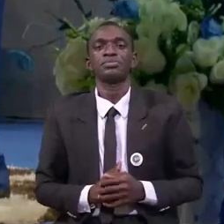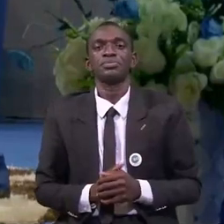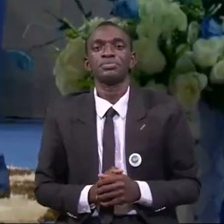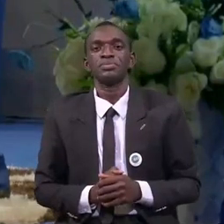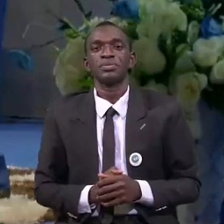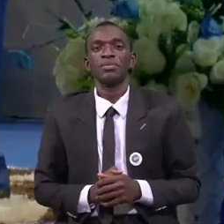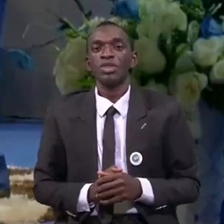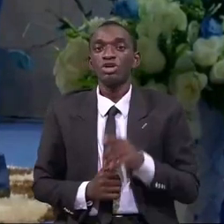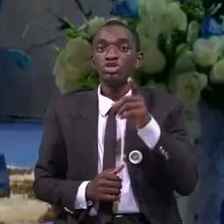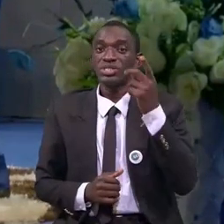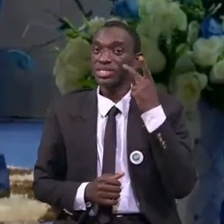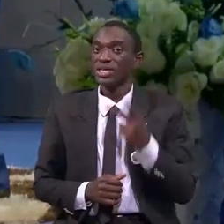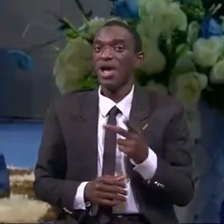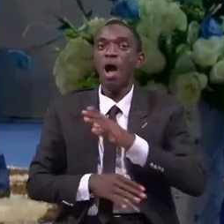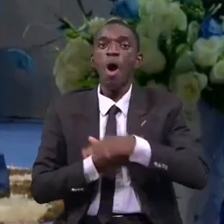force